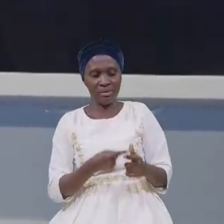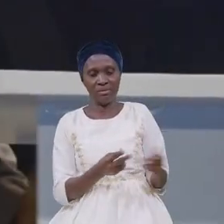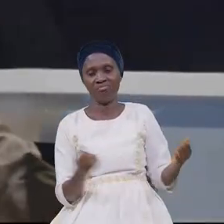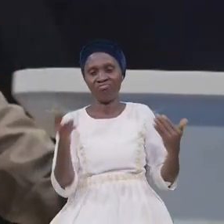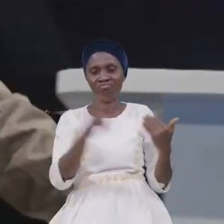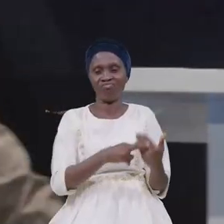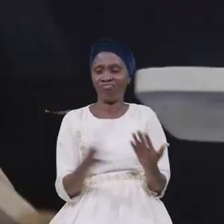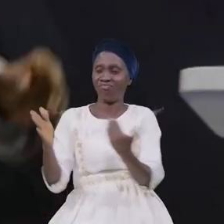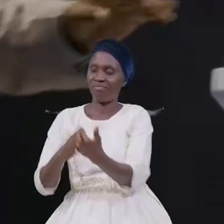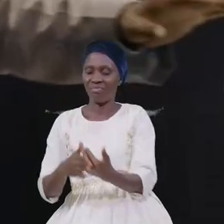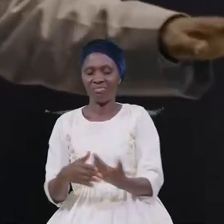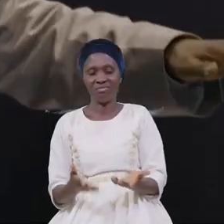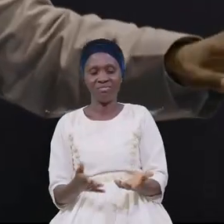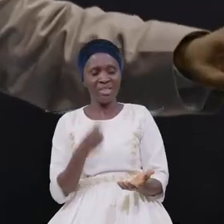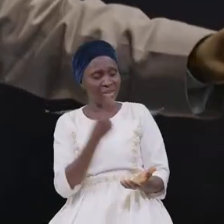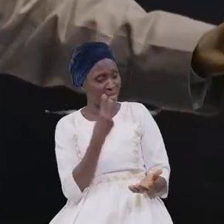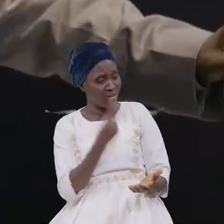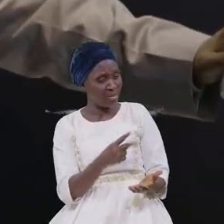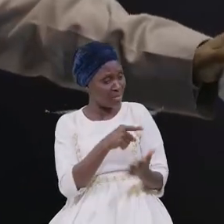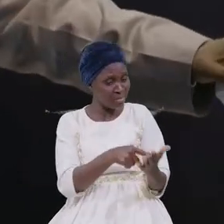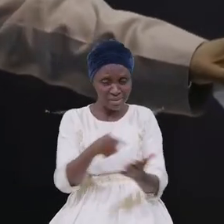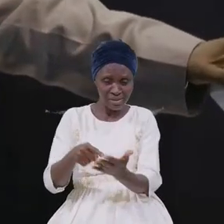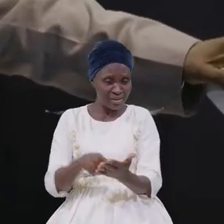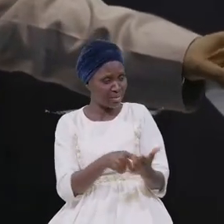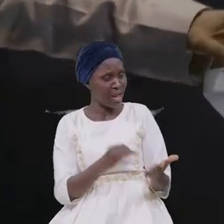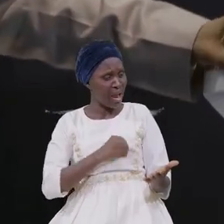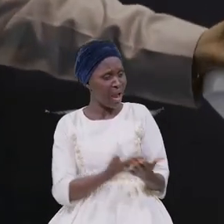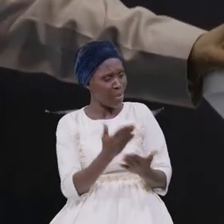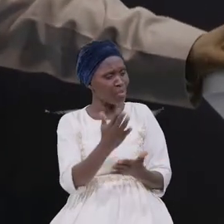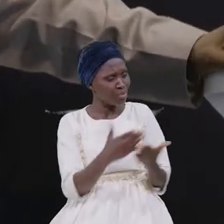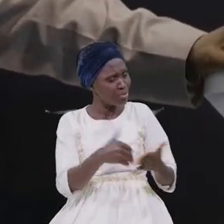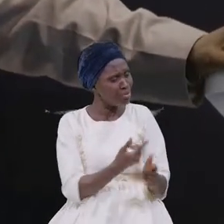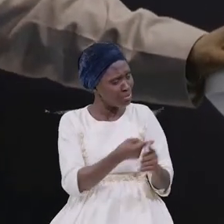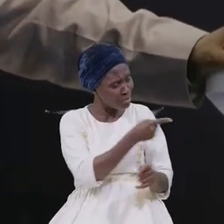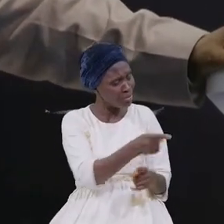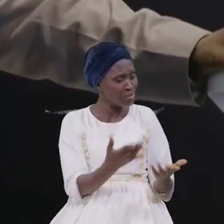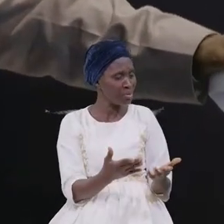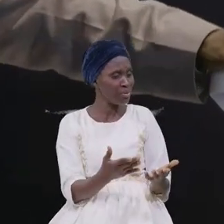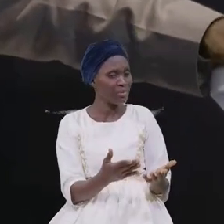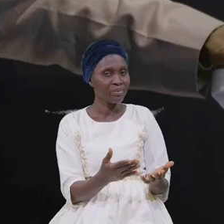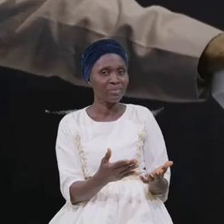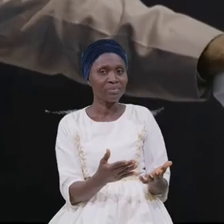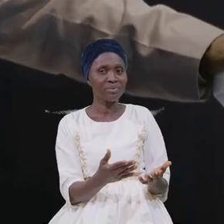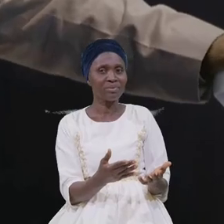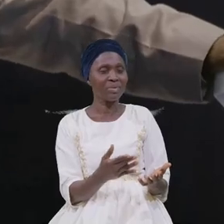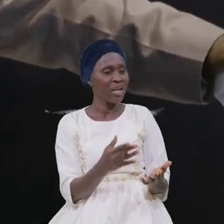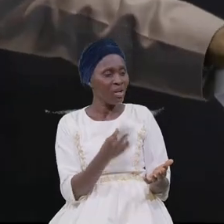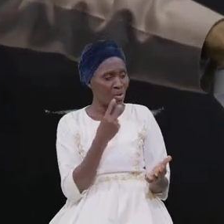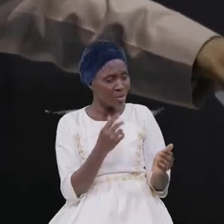vous ramenez ça encore au propriétaire, comme, au marchand. Mais j'ai acheté quelque chose de nouveau. Mais